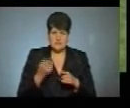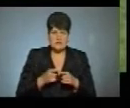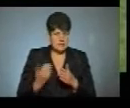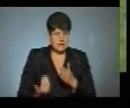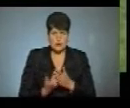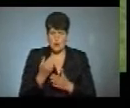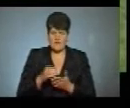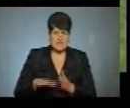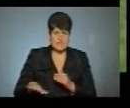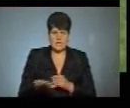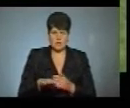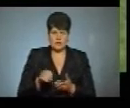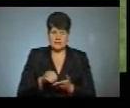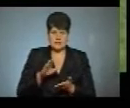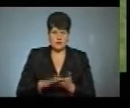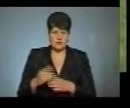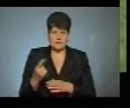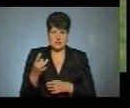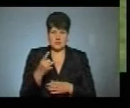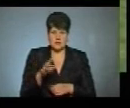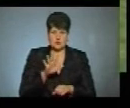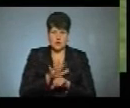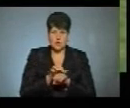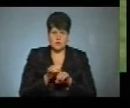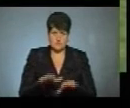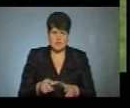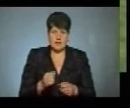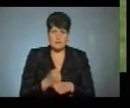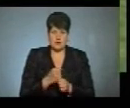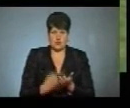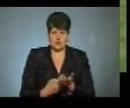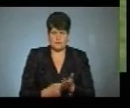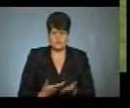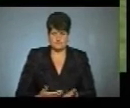де зареєстровані вперше COVID-19 лабораторно підтверджені.